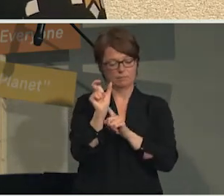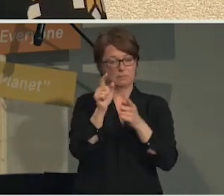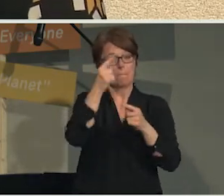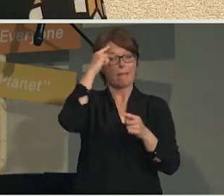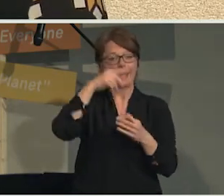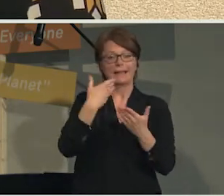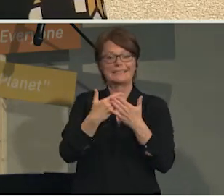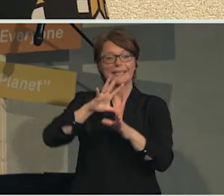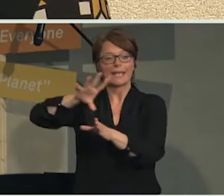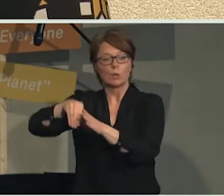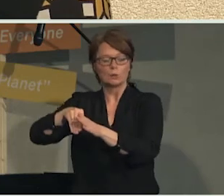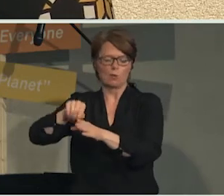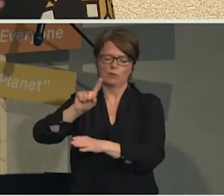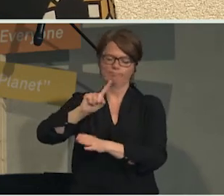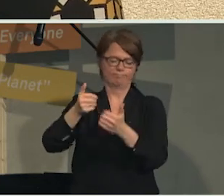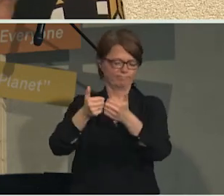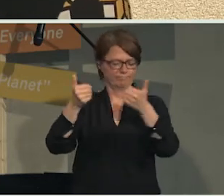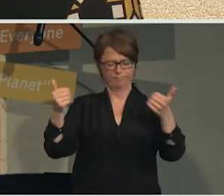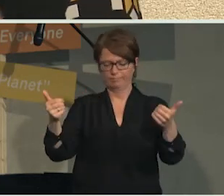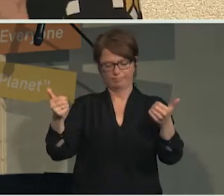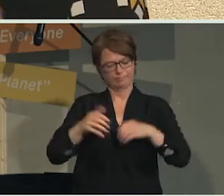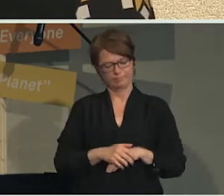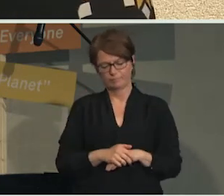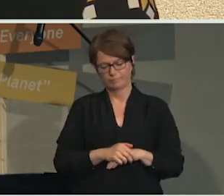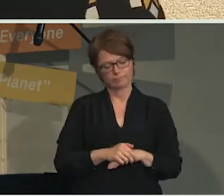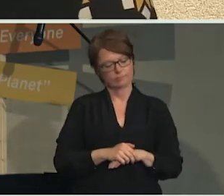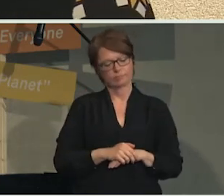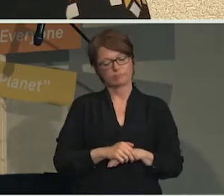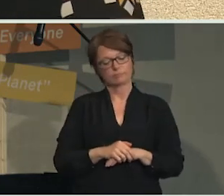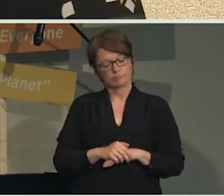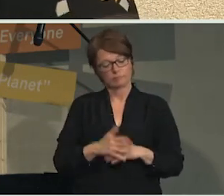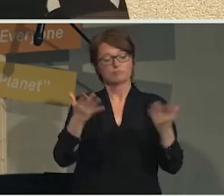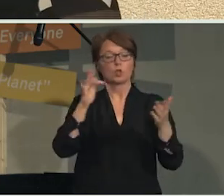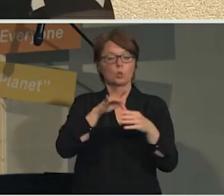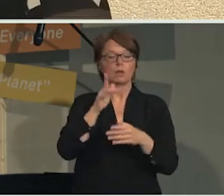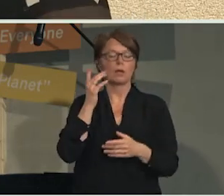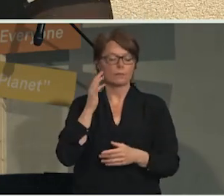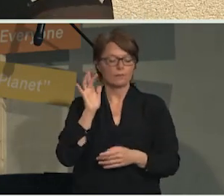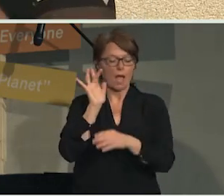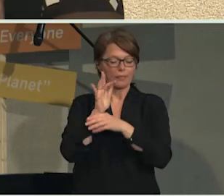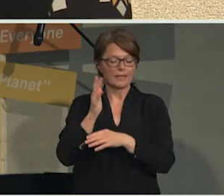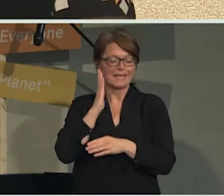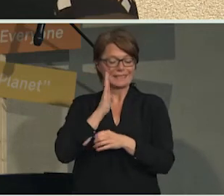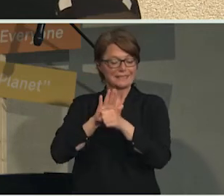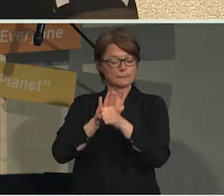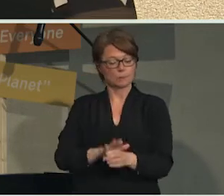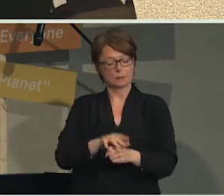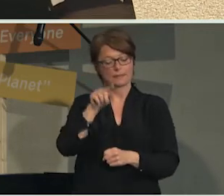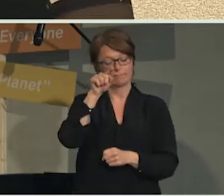als Ergebnis von Prozessen, von Rassifizierungsprozessen, die strukturell sind, offenzulegen. The